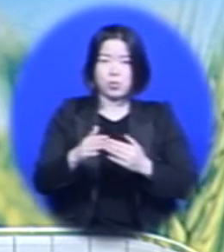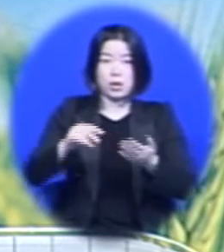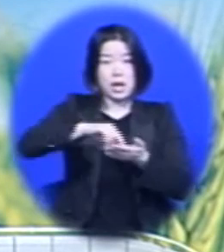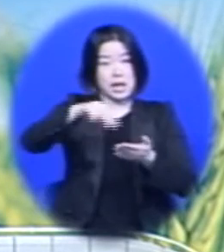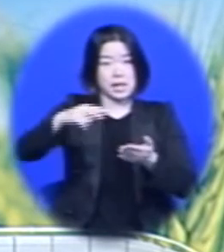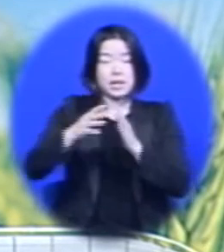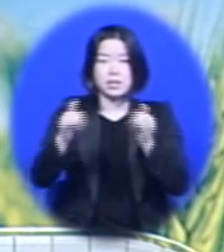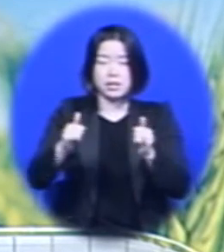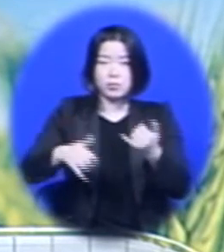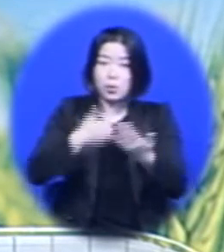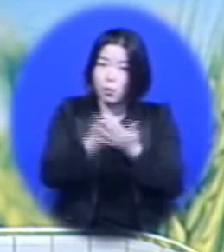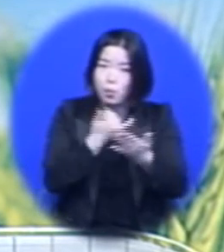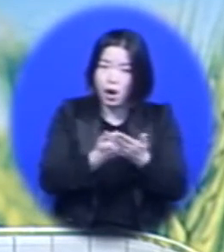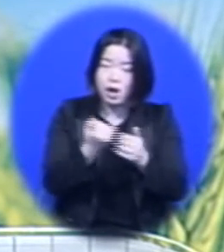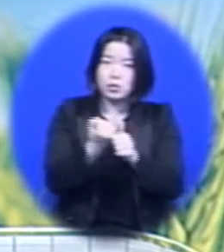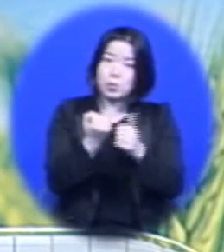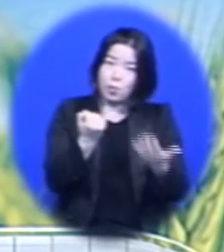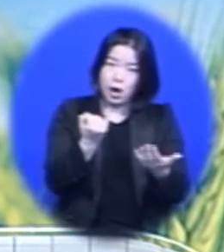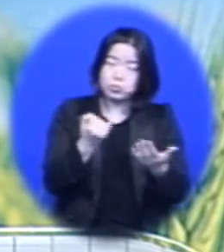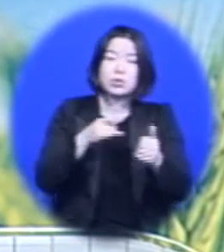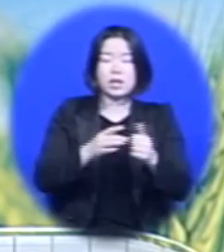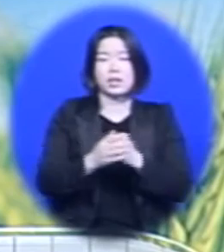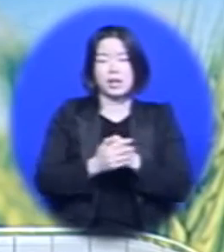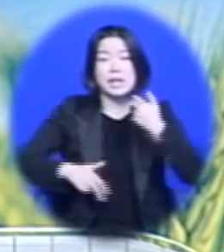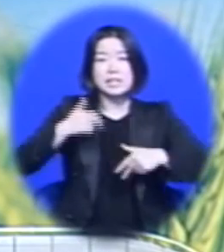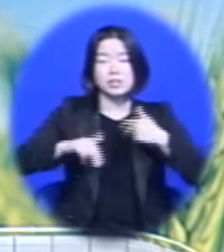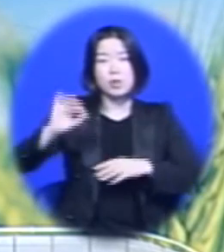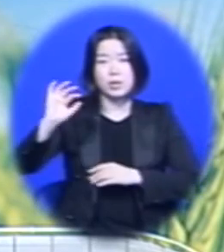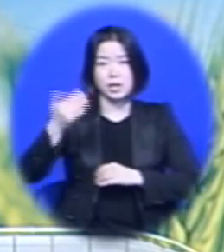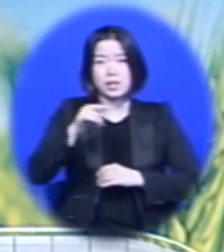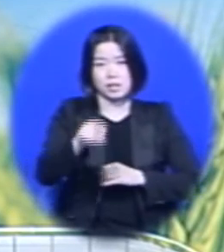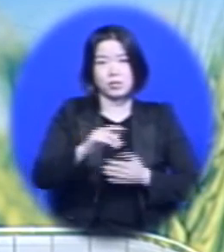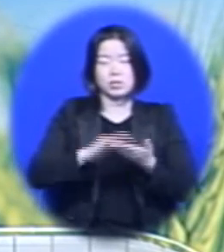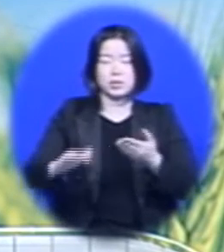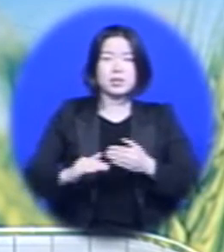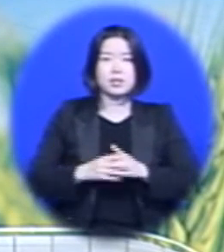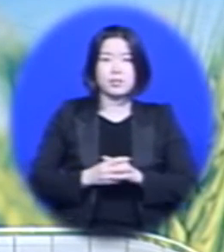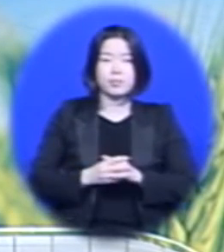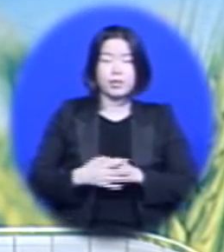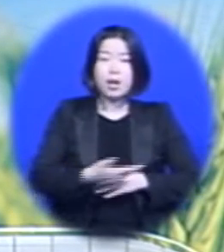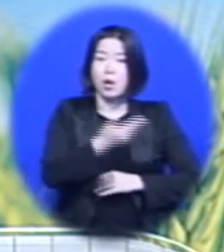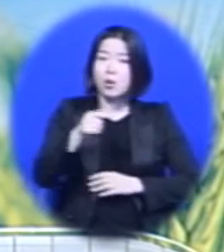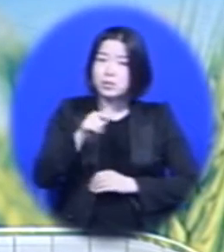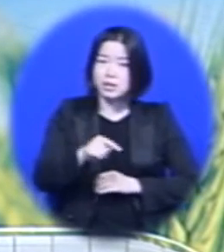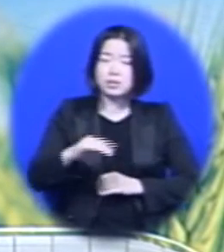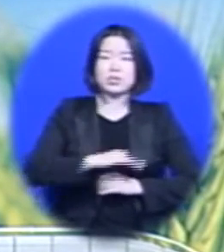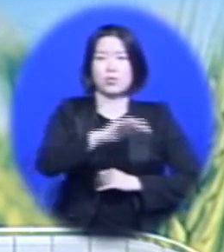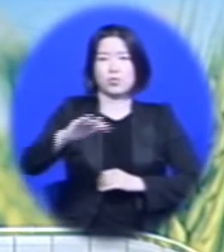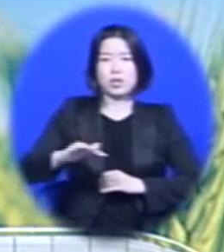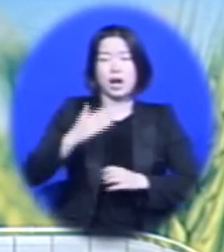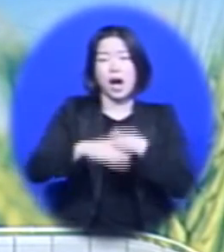나그네나 또는 고아나 과부에게 또 즐거움이 되어야 한다는 것입니다. 여러분 이것은 우리가 하나님